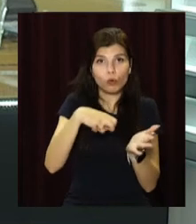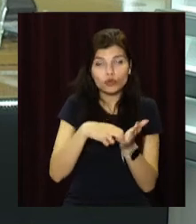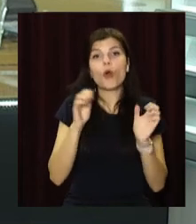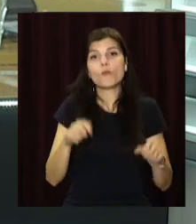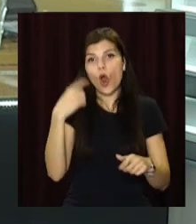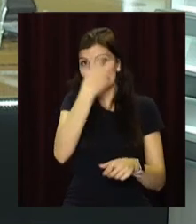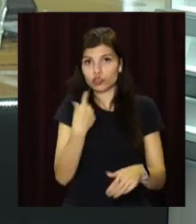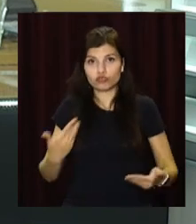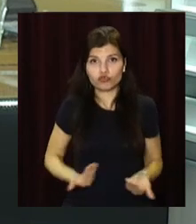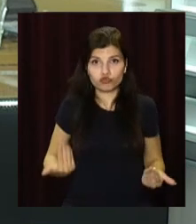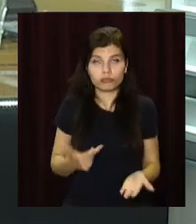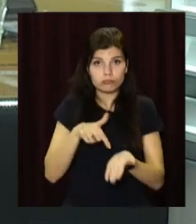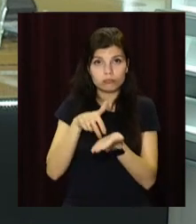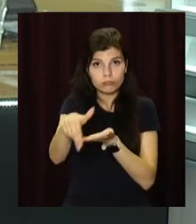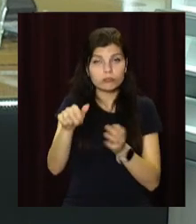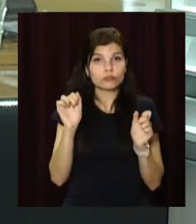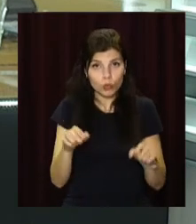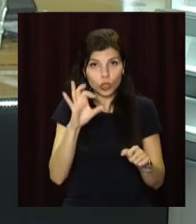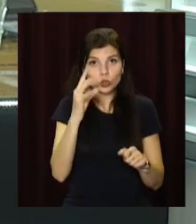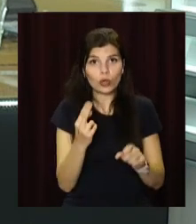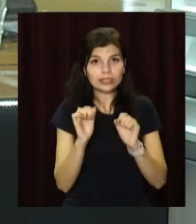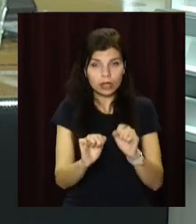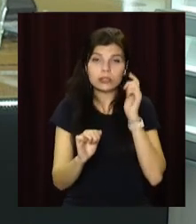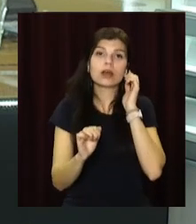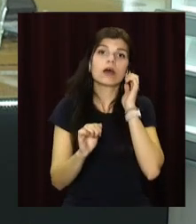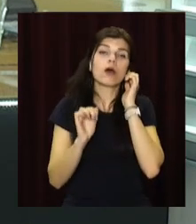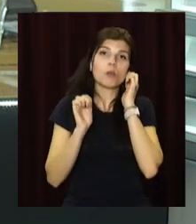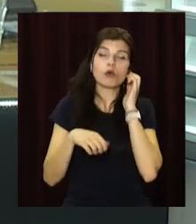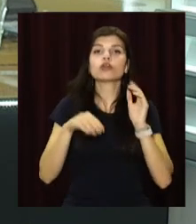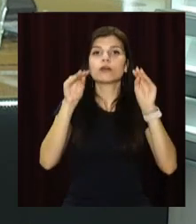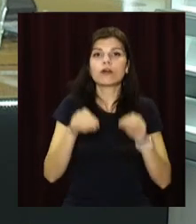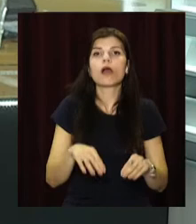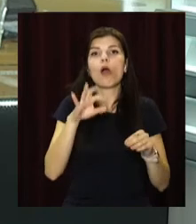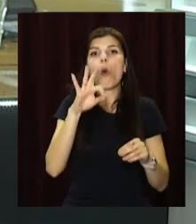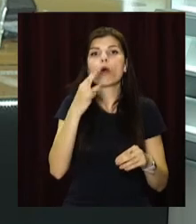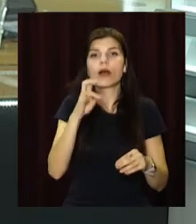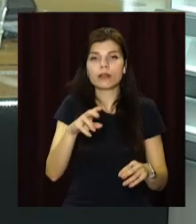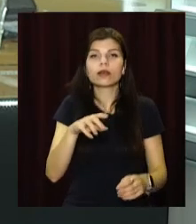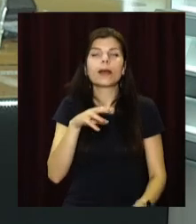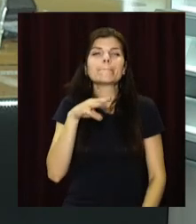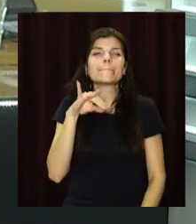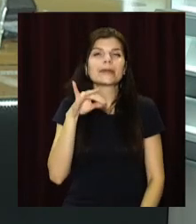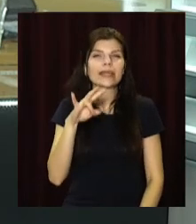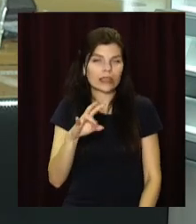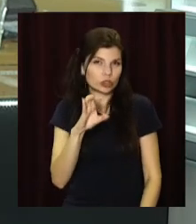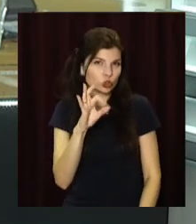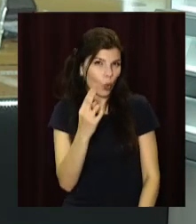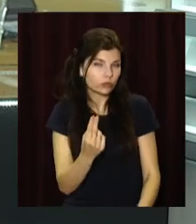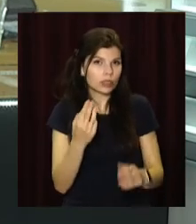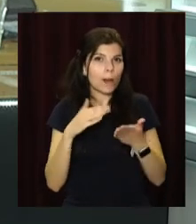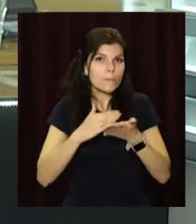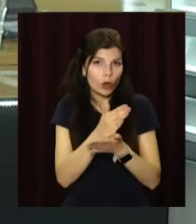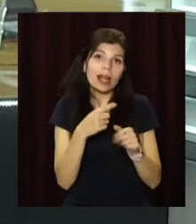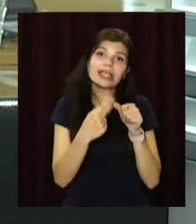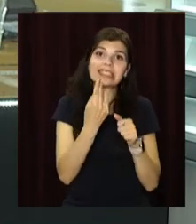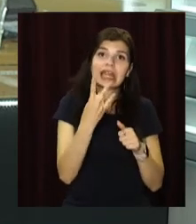особисто до органів соцзахисту, оформити все онлайн на сайті Мінсоцполітики або ж звернутися до ЦНАПу.